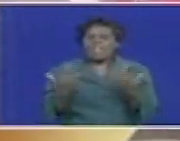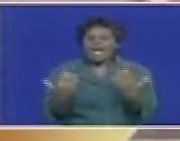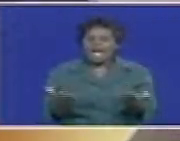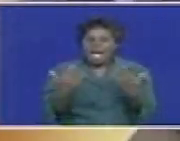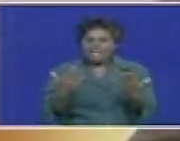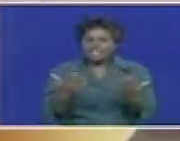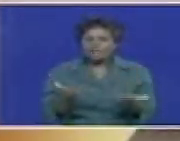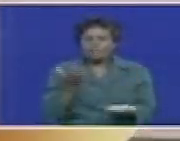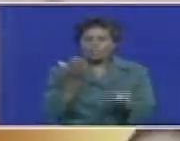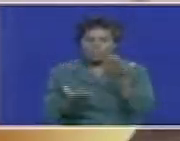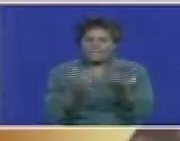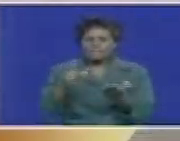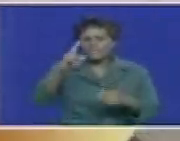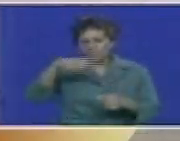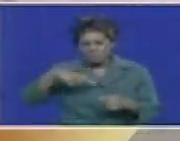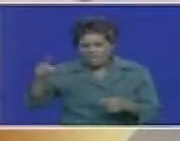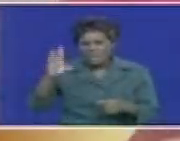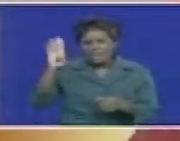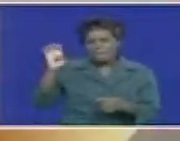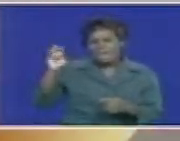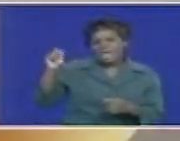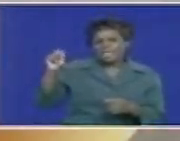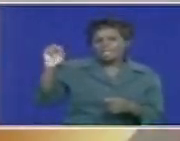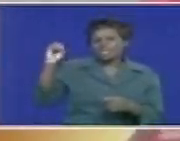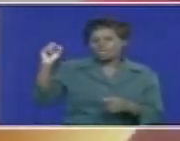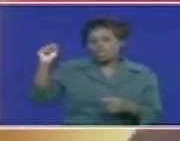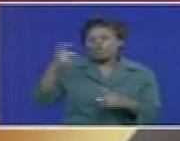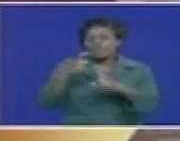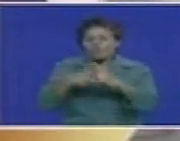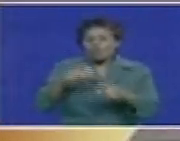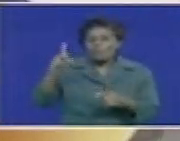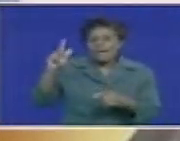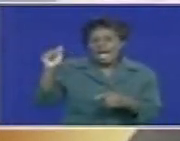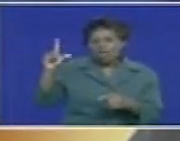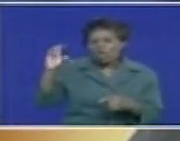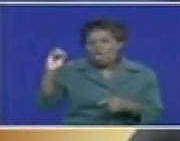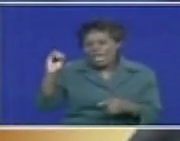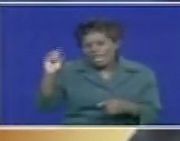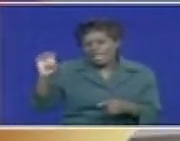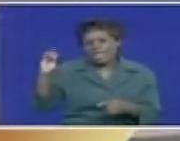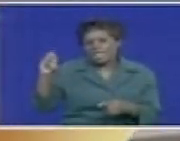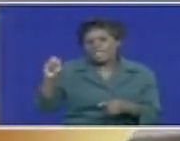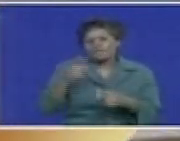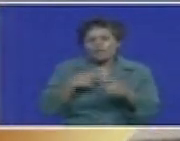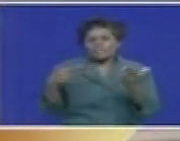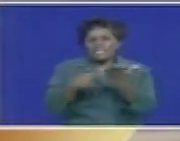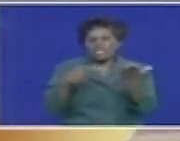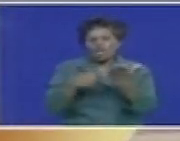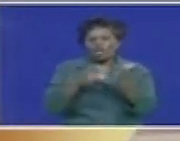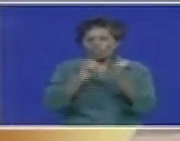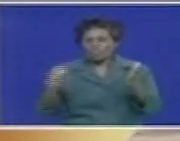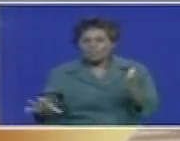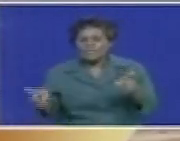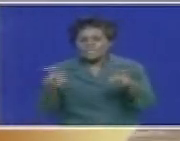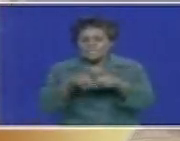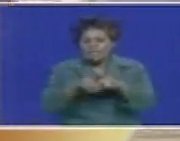Koki Kariuki alimshinda Benson Olwoch kutoka Kaluleni kwa njia ya technical knockout. Katika shindano lingine la